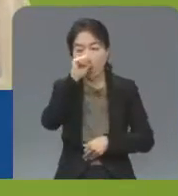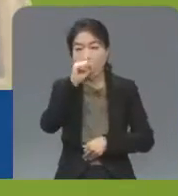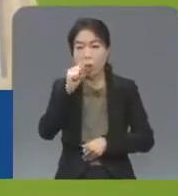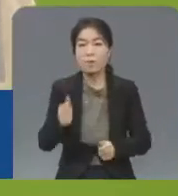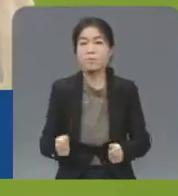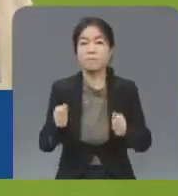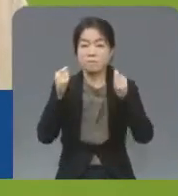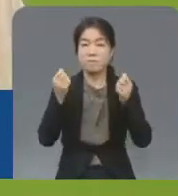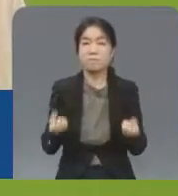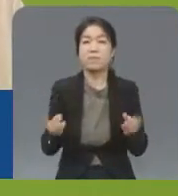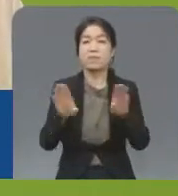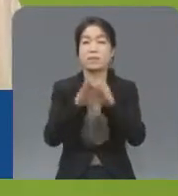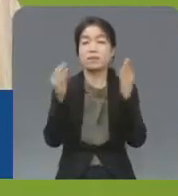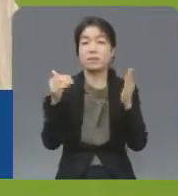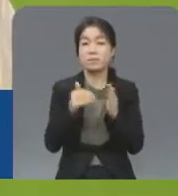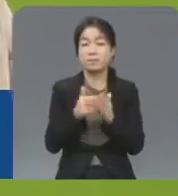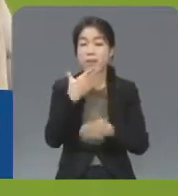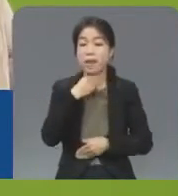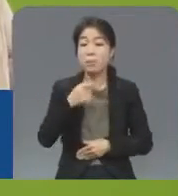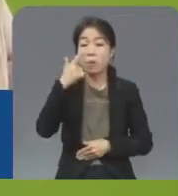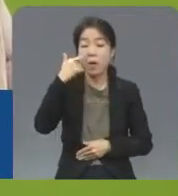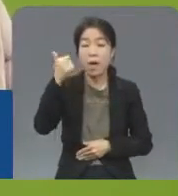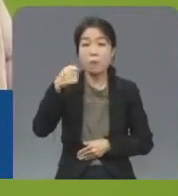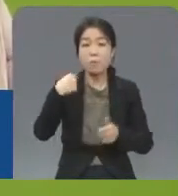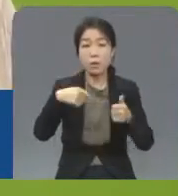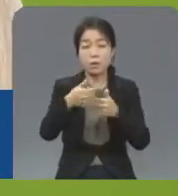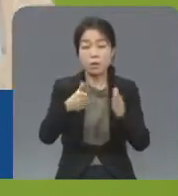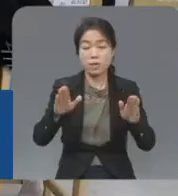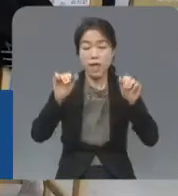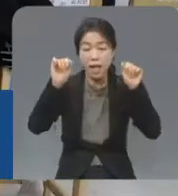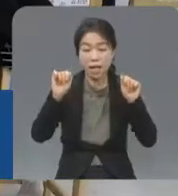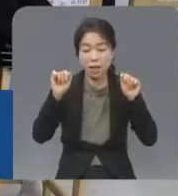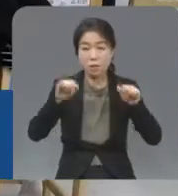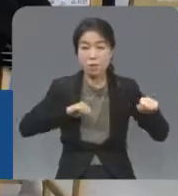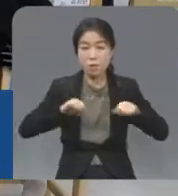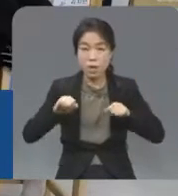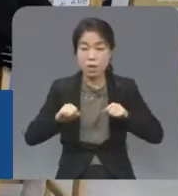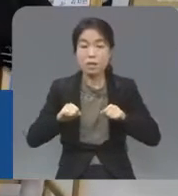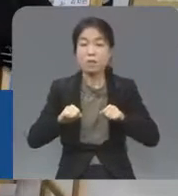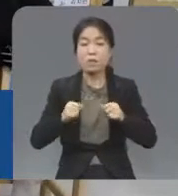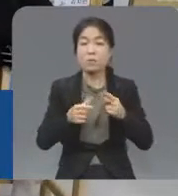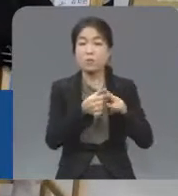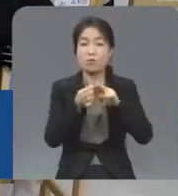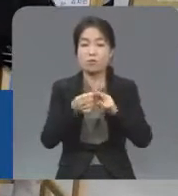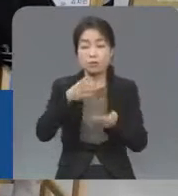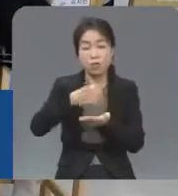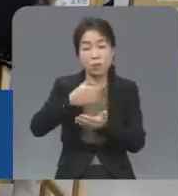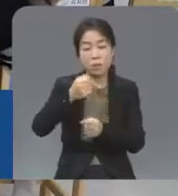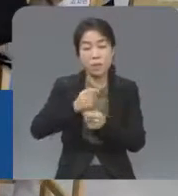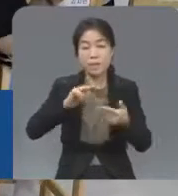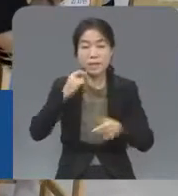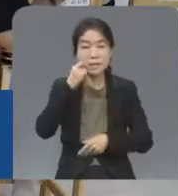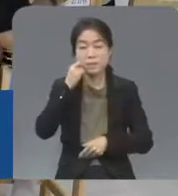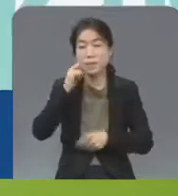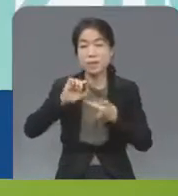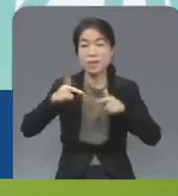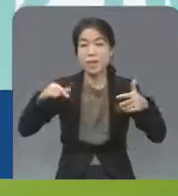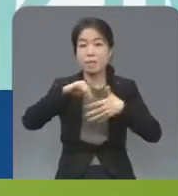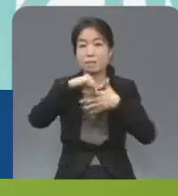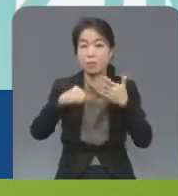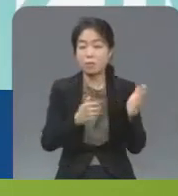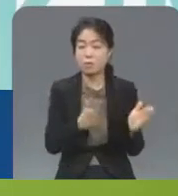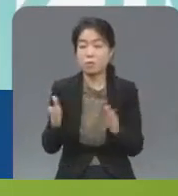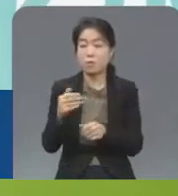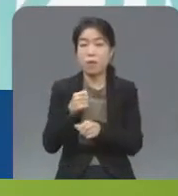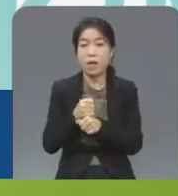수료식을 개최했습니다. 행복한 아빠 교실은 실내 체육 활동과 커플컵 만들기 등 아이들에게 인기 있는 다양한 프로그램으로